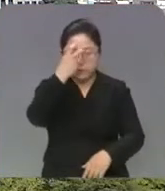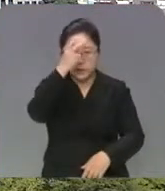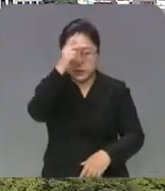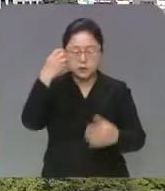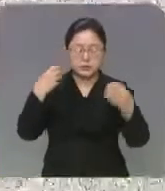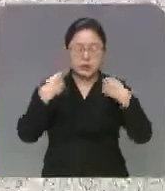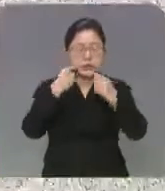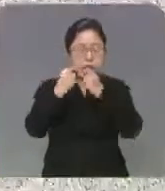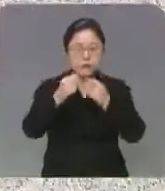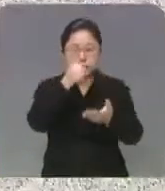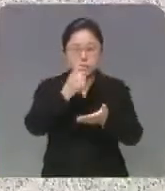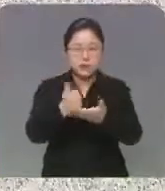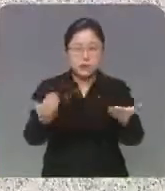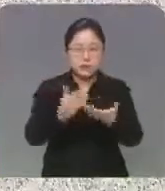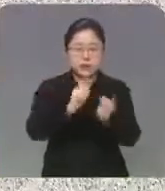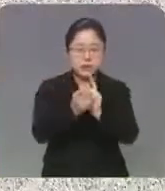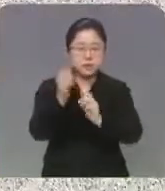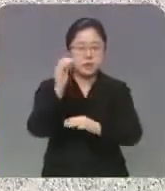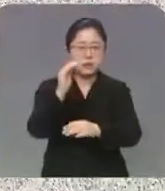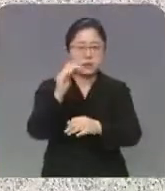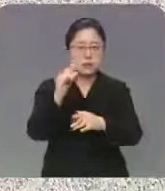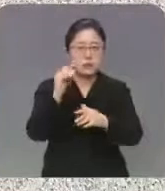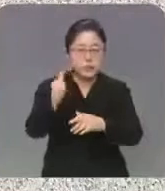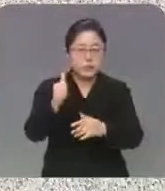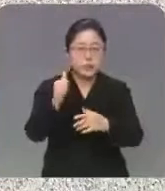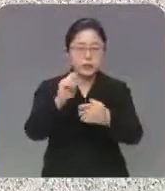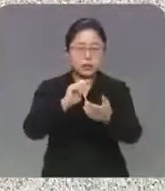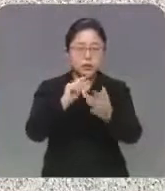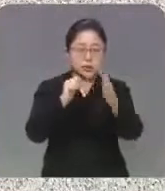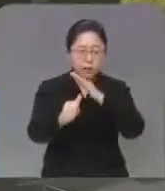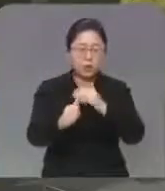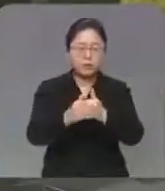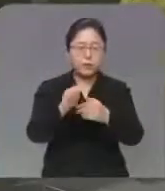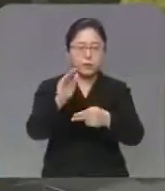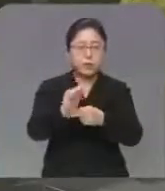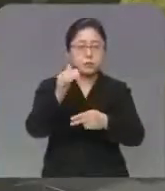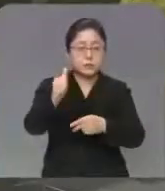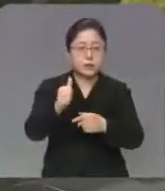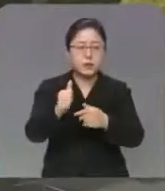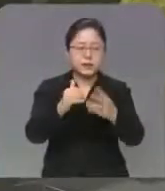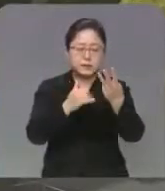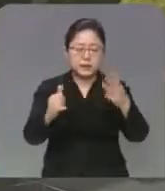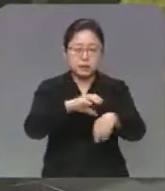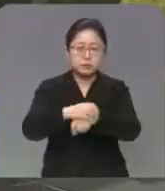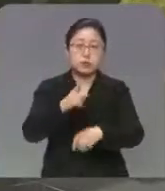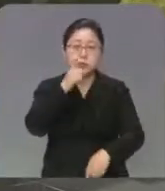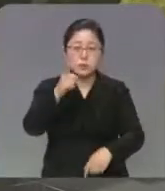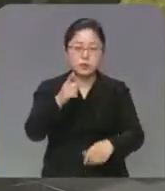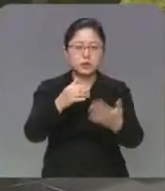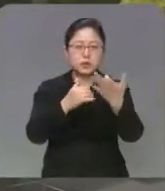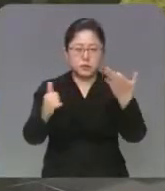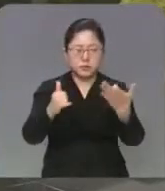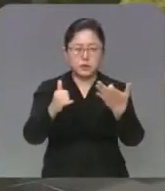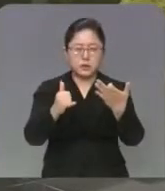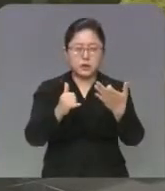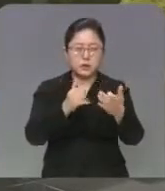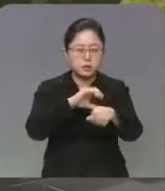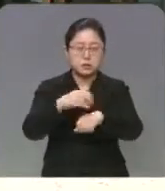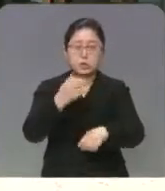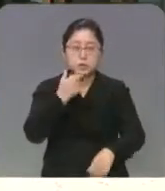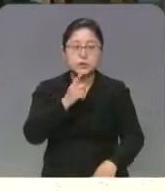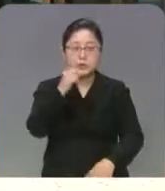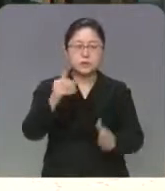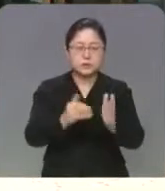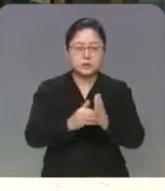등의 혐의로 업무대행사 회장과 대표, 분양대행사 본부장 등 3명을 구속 기소하고 19명을 불구속